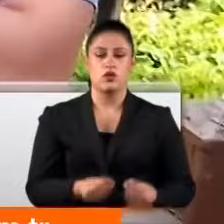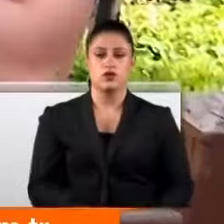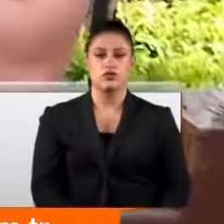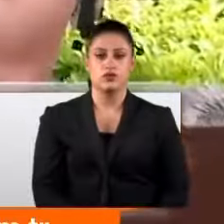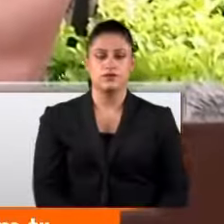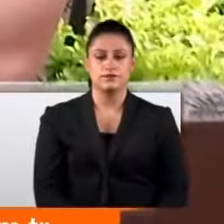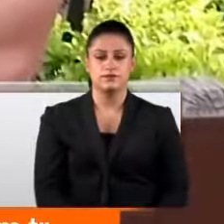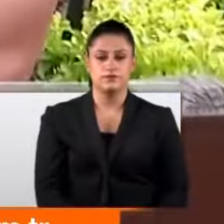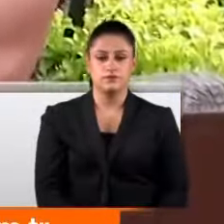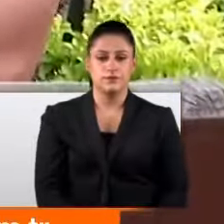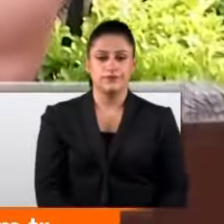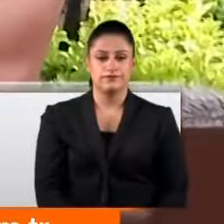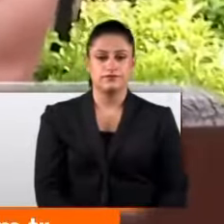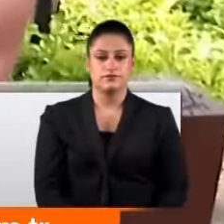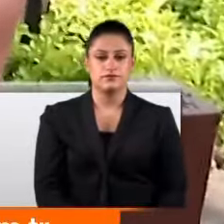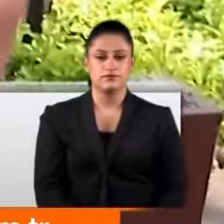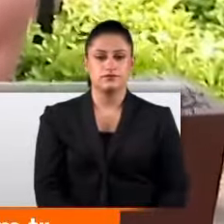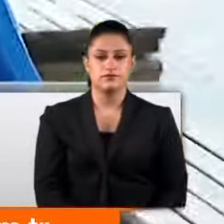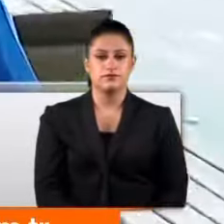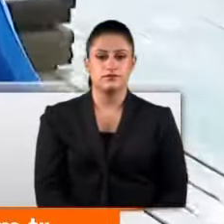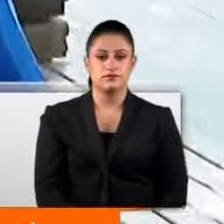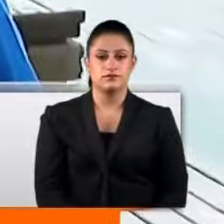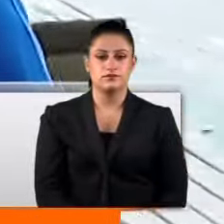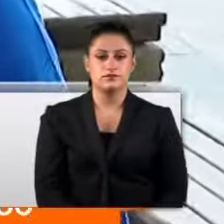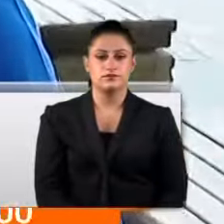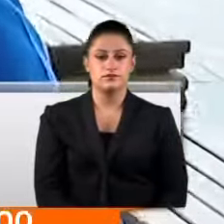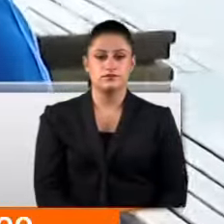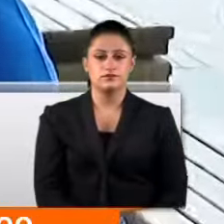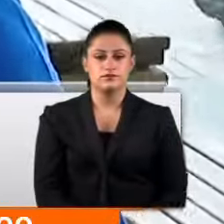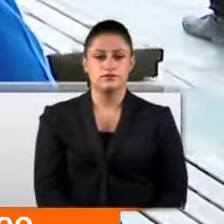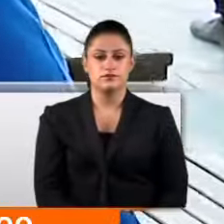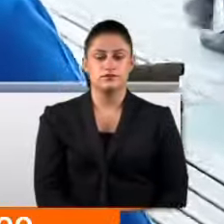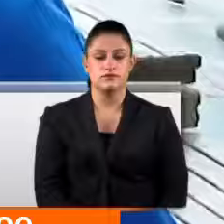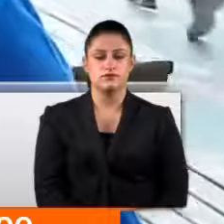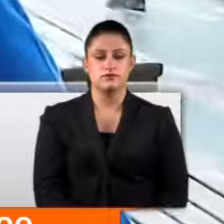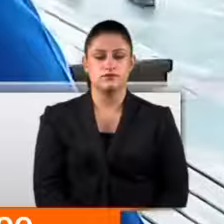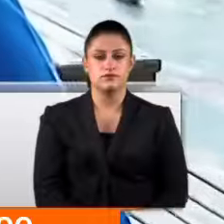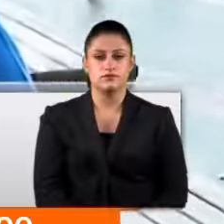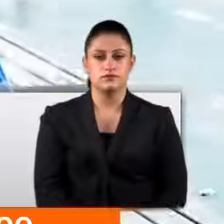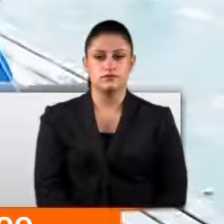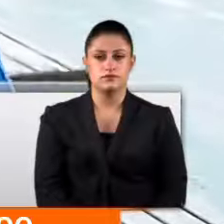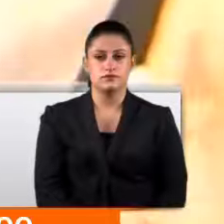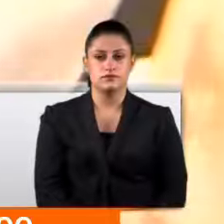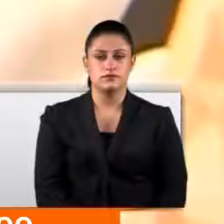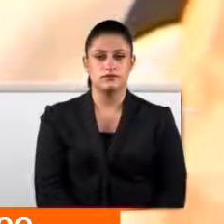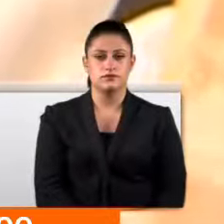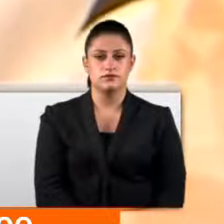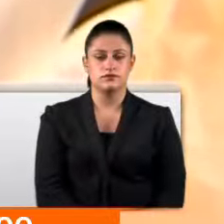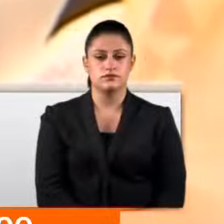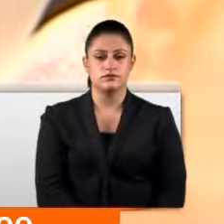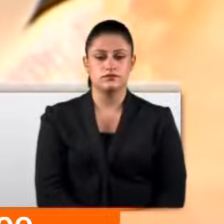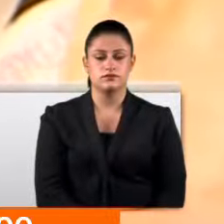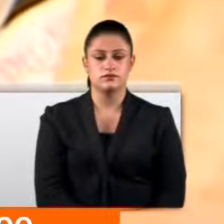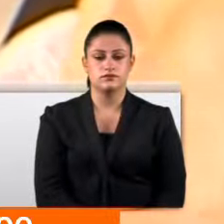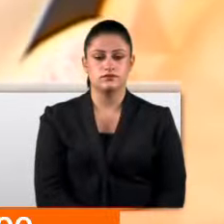çıkabilir, o yüzden evlilikler daha başlamadan bitebilir. Düğünde takılan altınları ne yaptınız, nasıl bir paylaşım yaptınız eşinizle? İhtiyaçlarımız